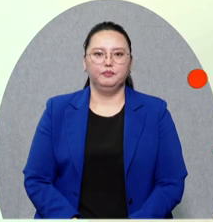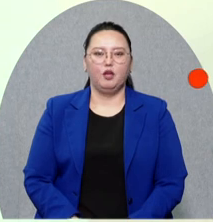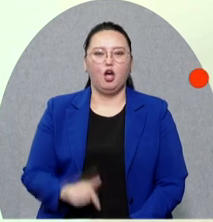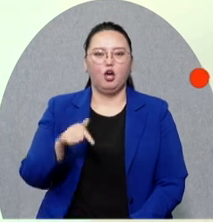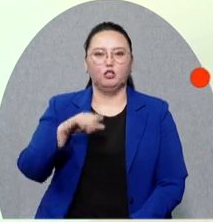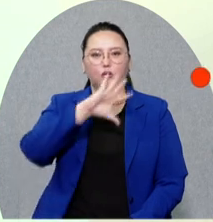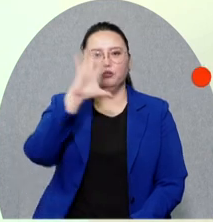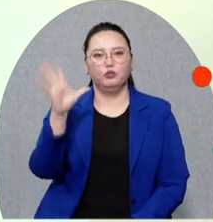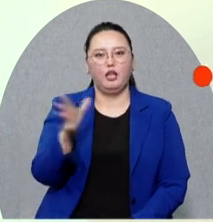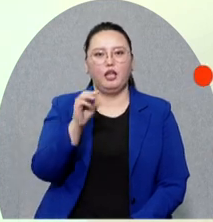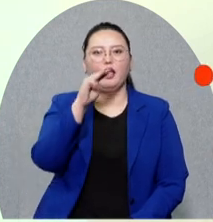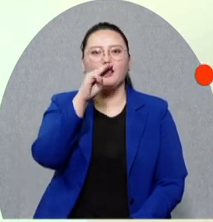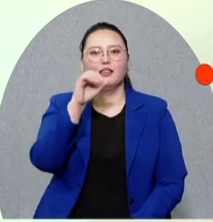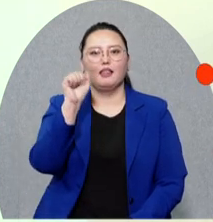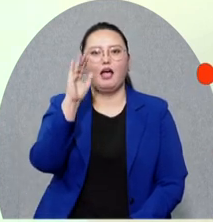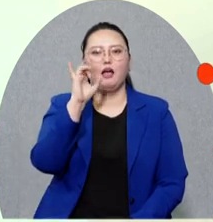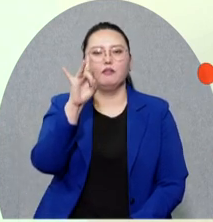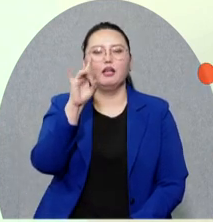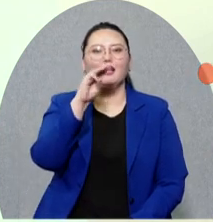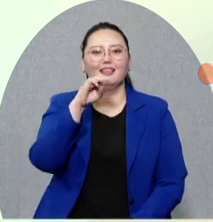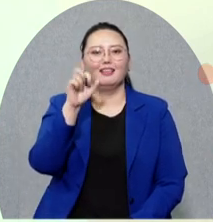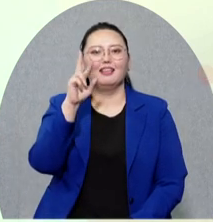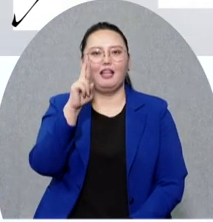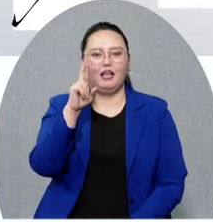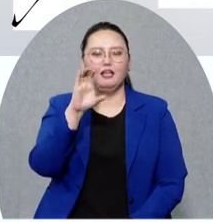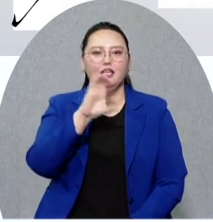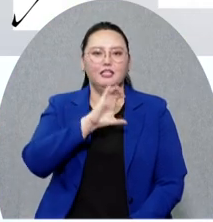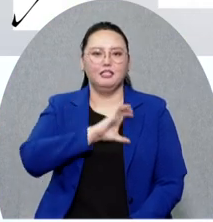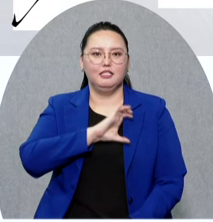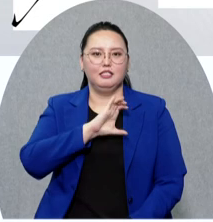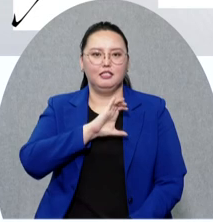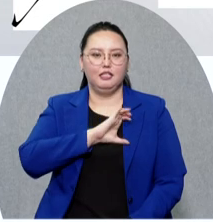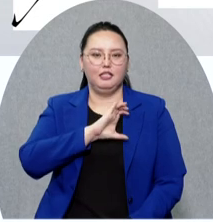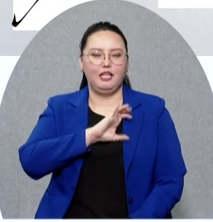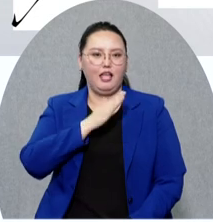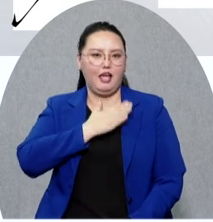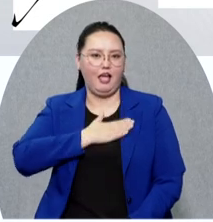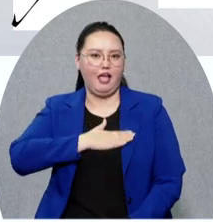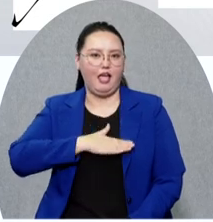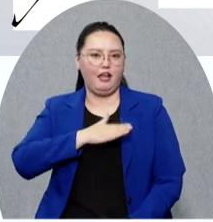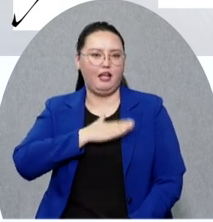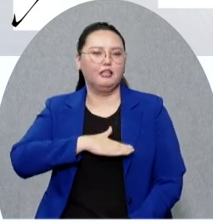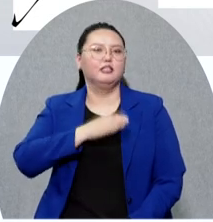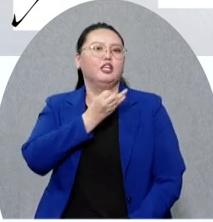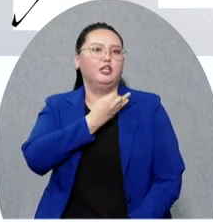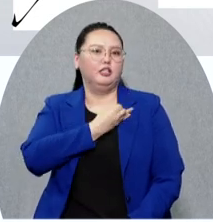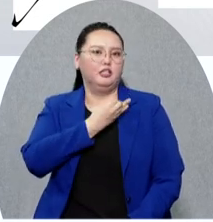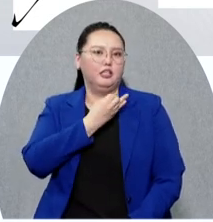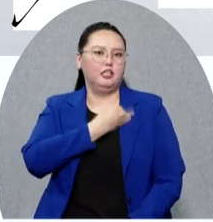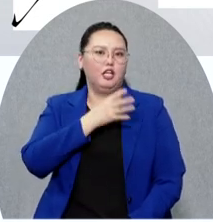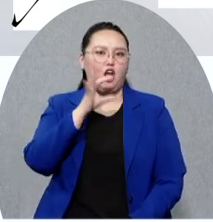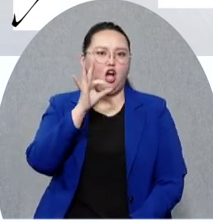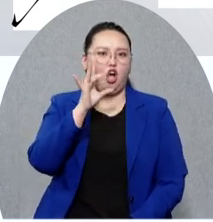байна. Одоо бүгдээрээ нэгэн таавар таацгаая. Сэтгэлүүн хараачаа итгэлийн